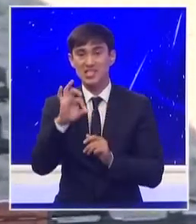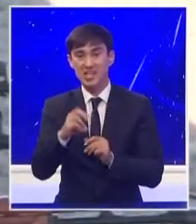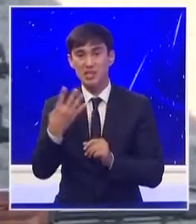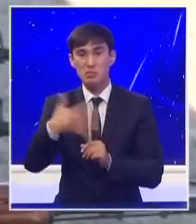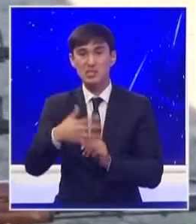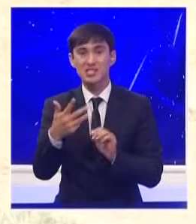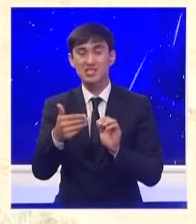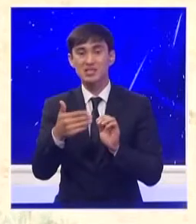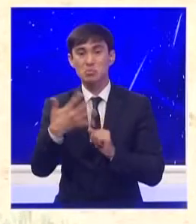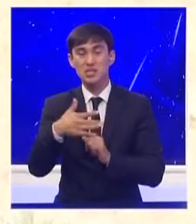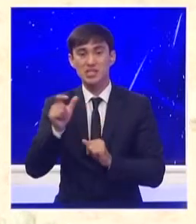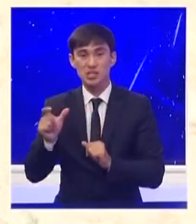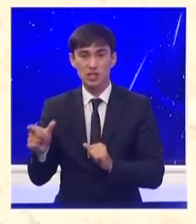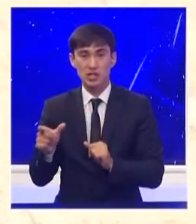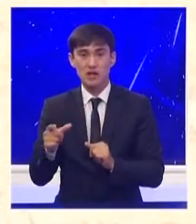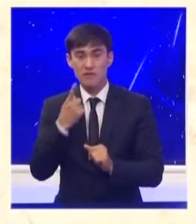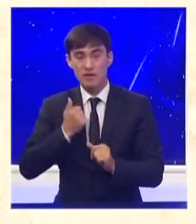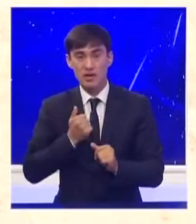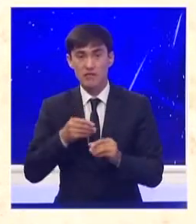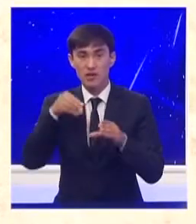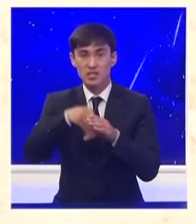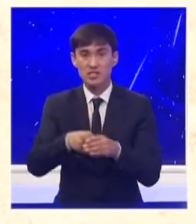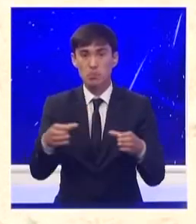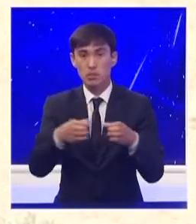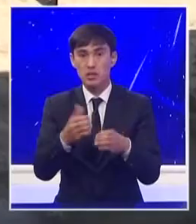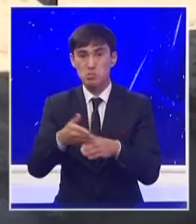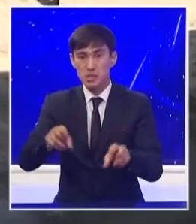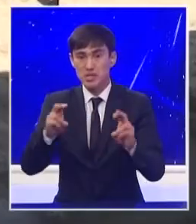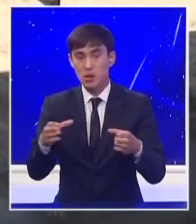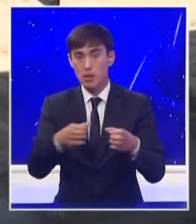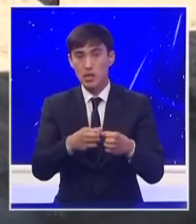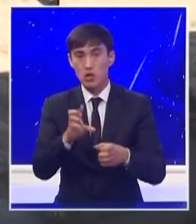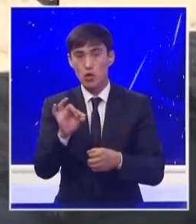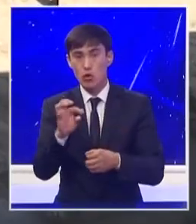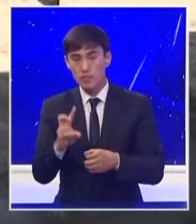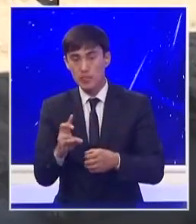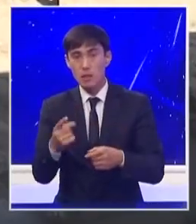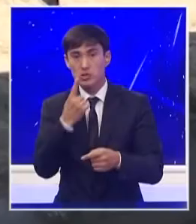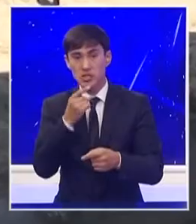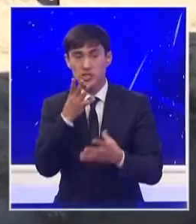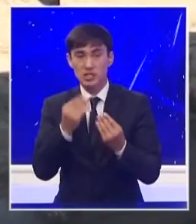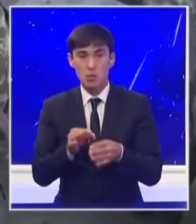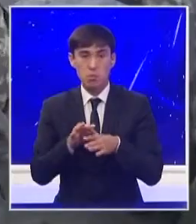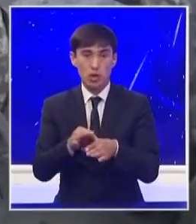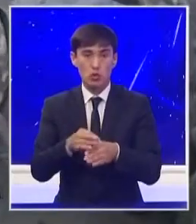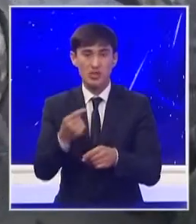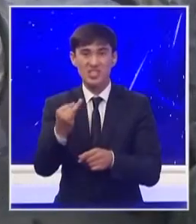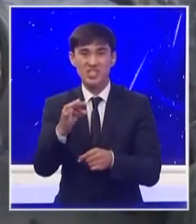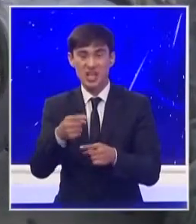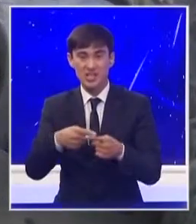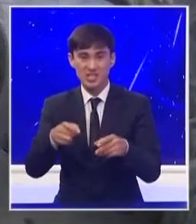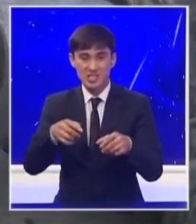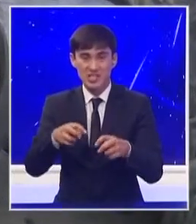50 рядовых. Это военнообязанные, вошедшие в подразделение специального батальона. В ближайшие дни бойцы пройдут обучение по инженерной,